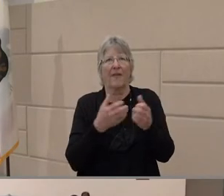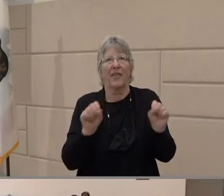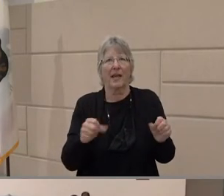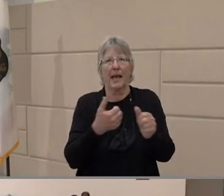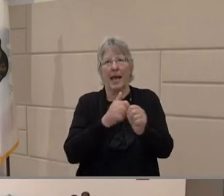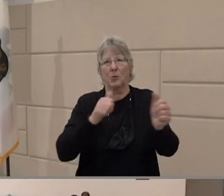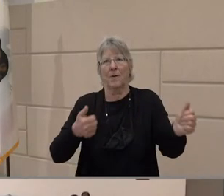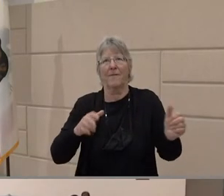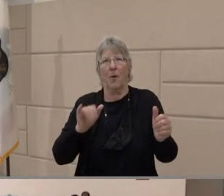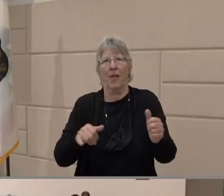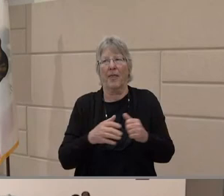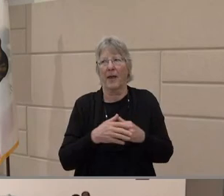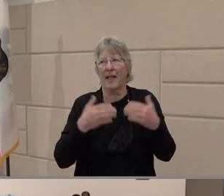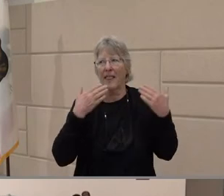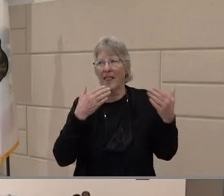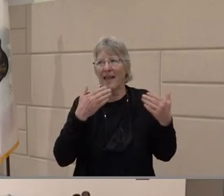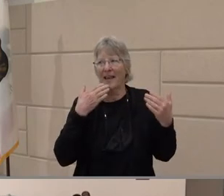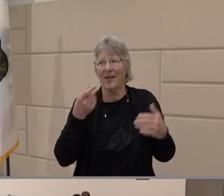រគុណ